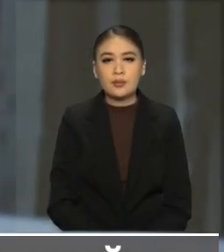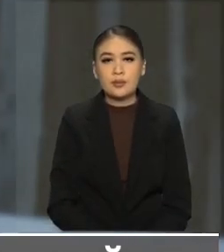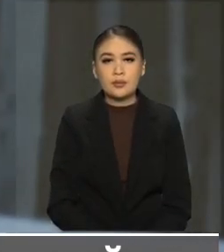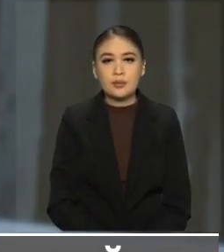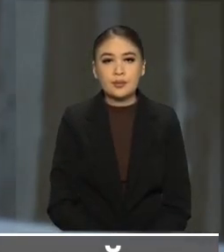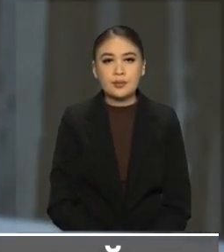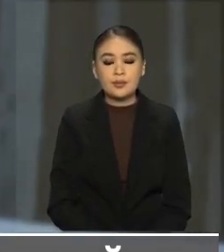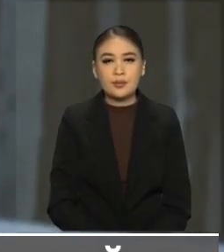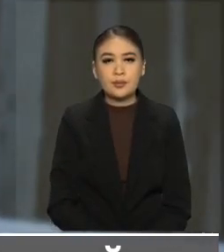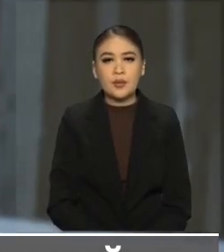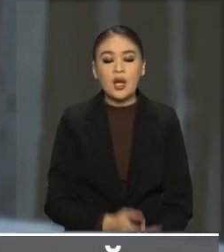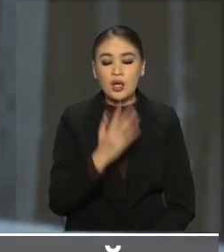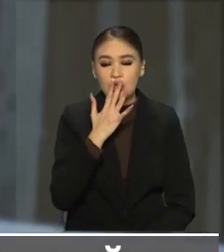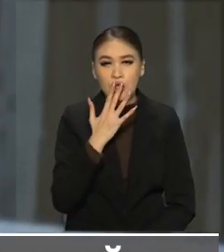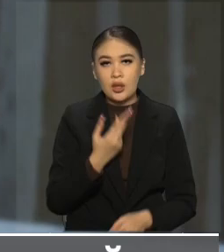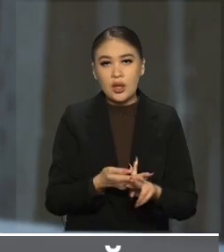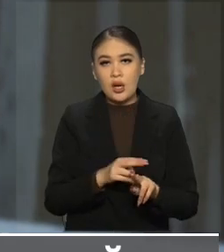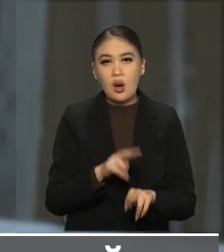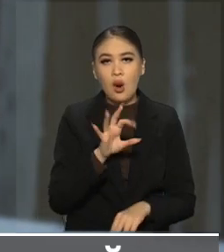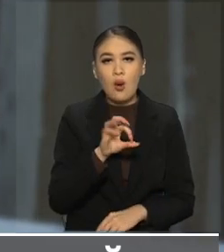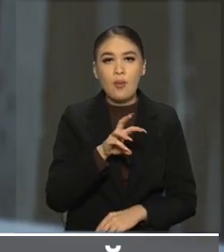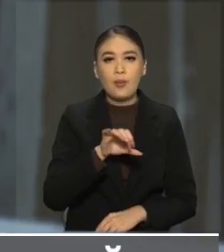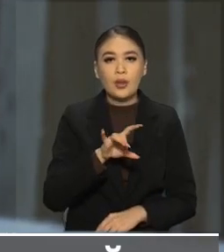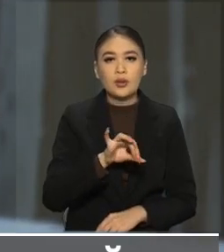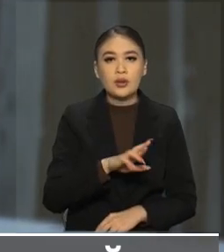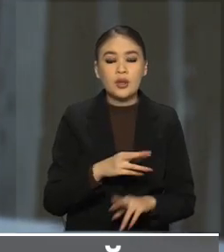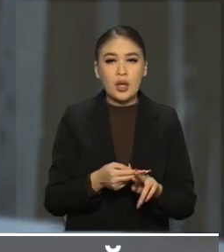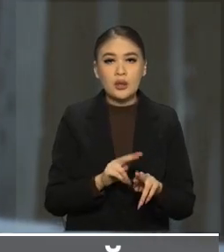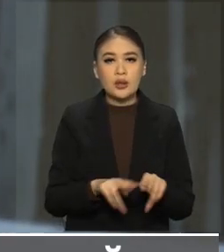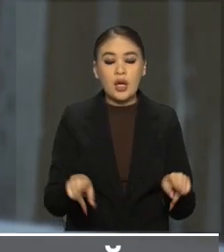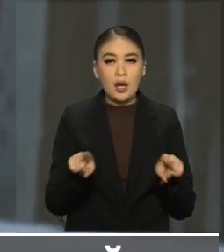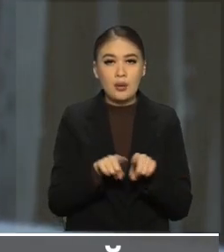Енді бұл шетелдік компанияның осылай